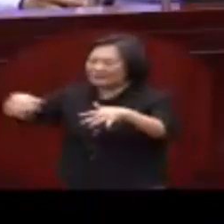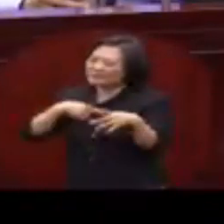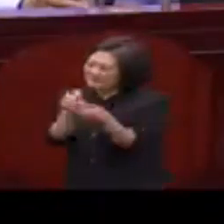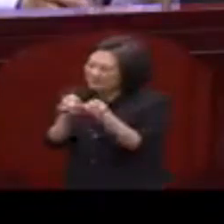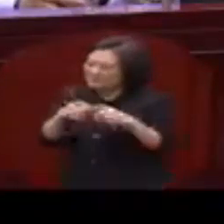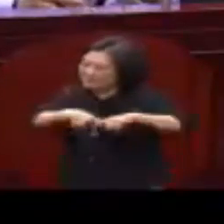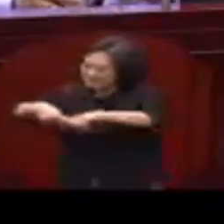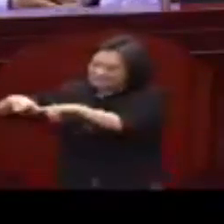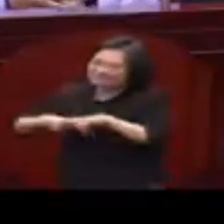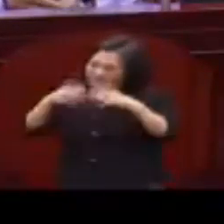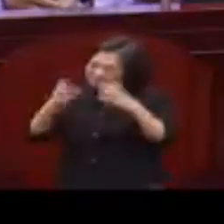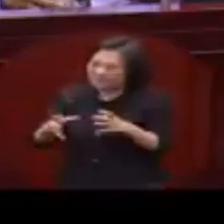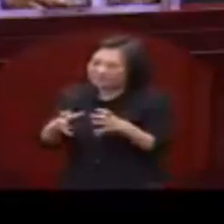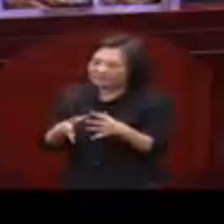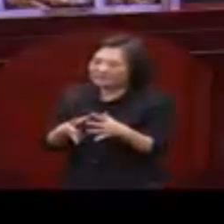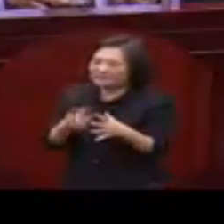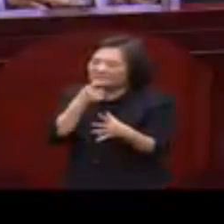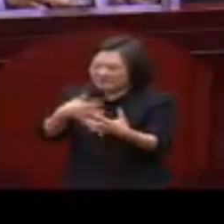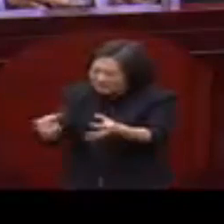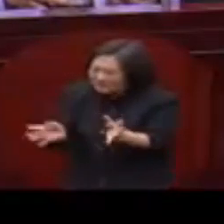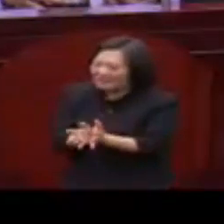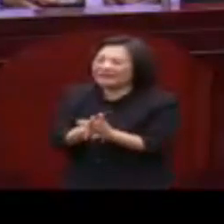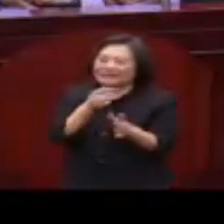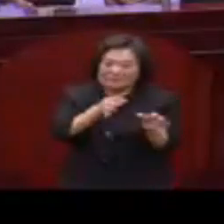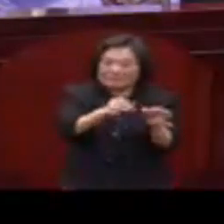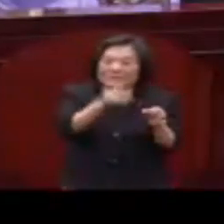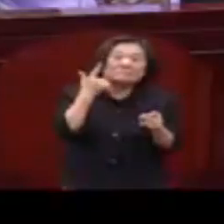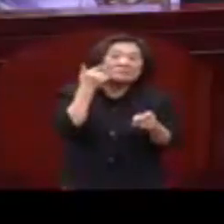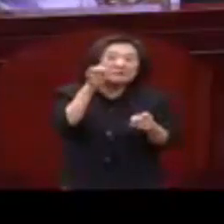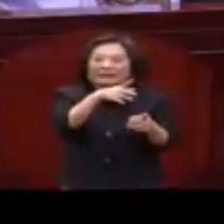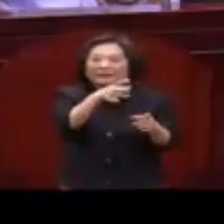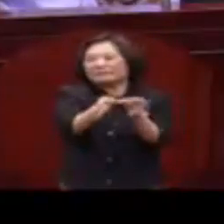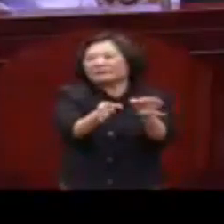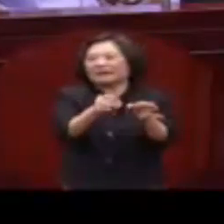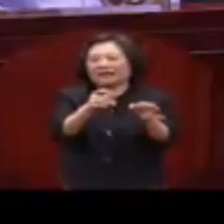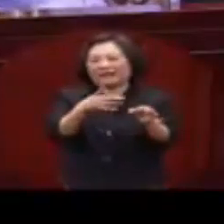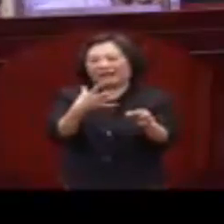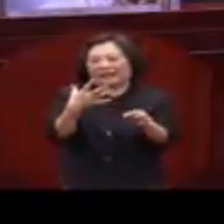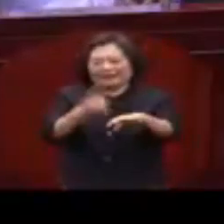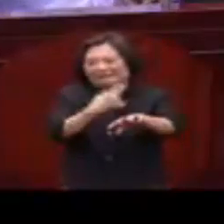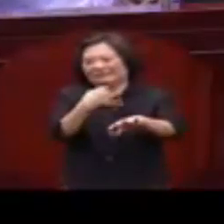成一个摊商的二代来进行这个市场软体的改建。